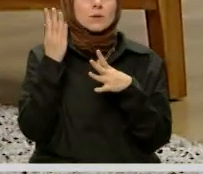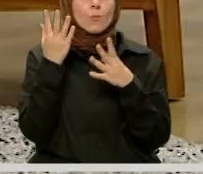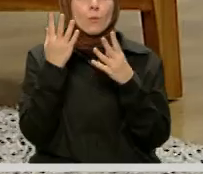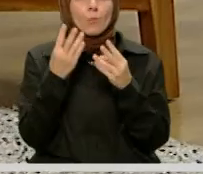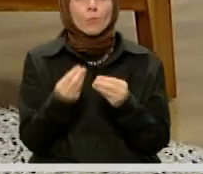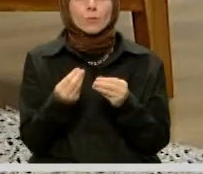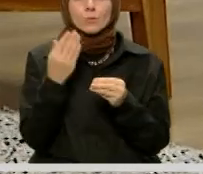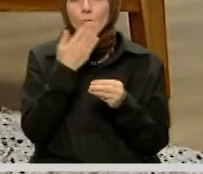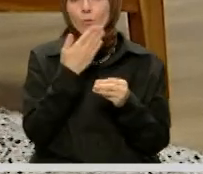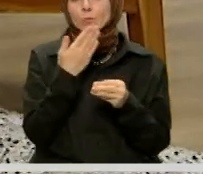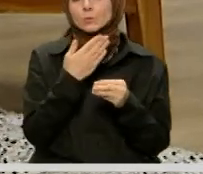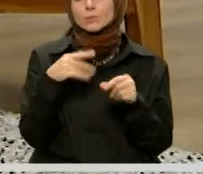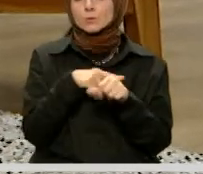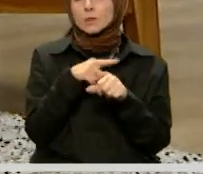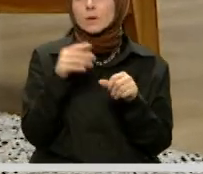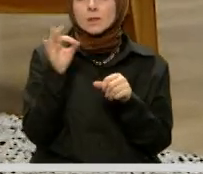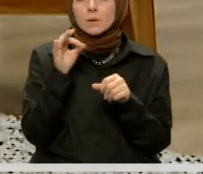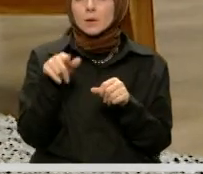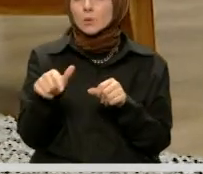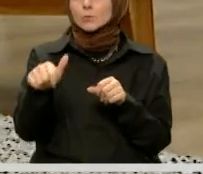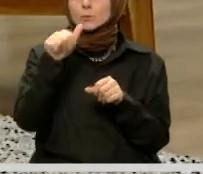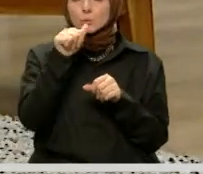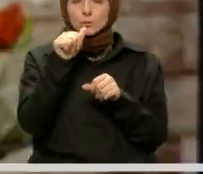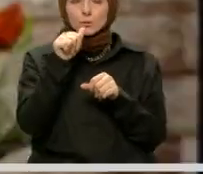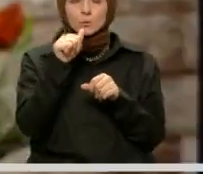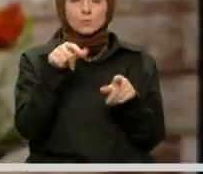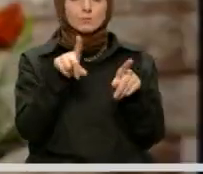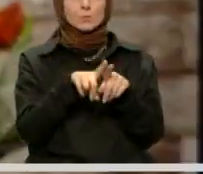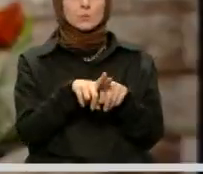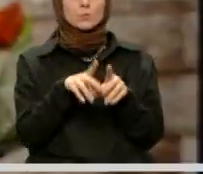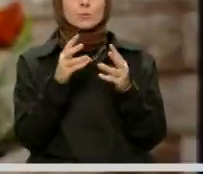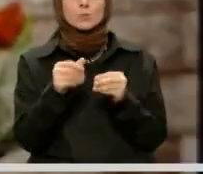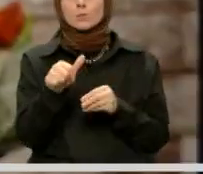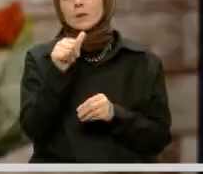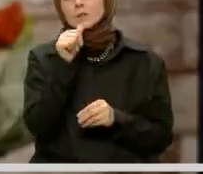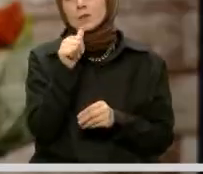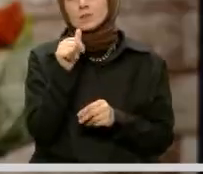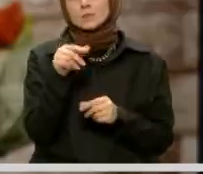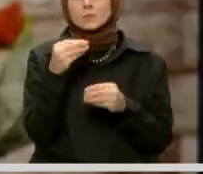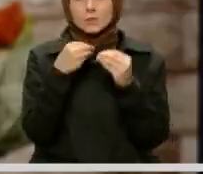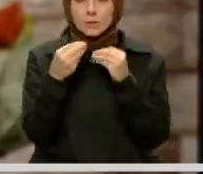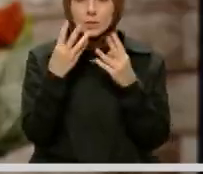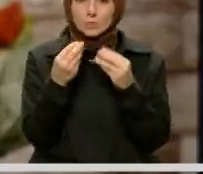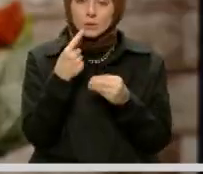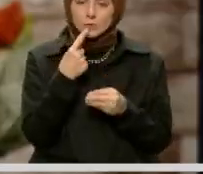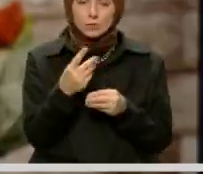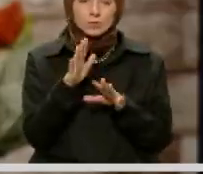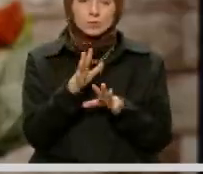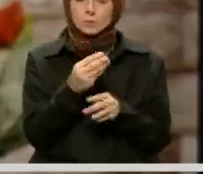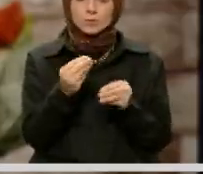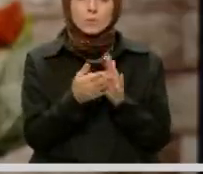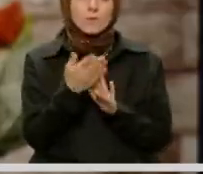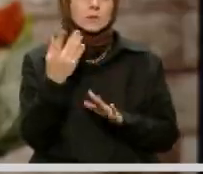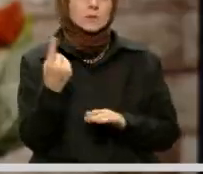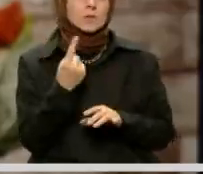der ve o suyla buluşur. Yemeklerle de aynı şekilde. Bakın bunu sadece yemek bağlamında değerlendiriyoruz ama pek çok şeyle alakalı oruç